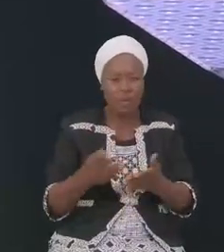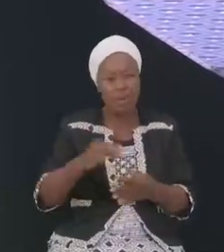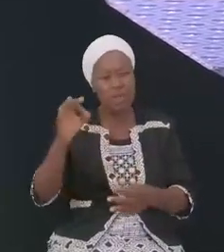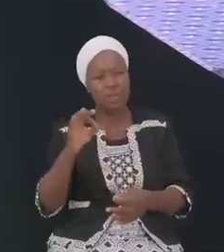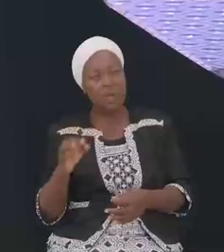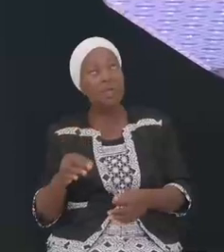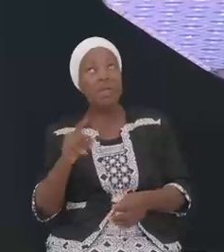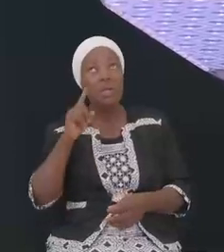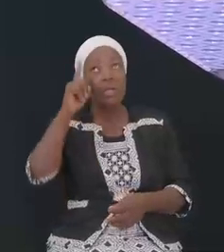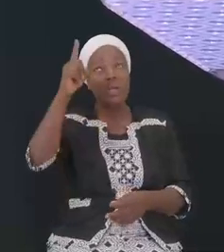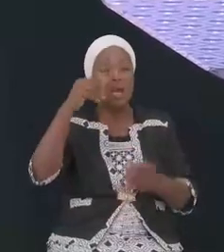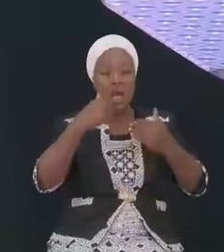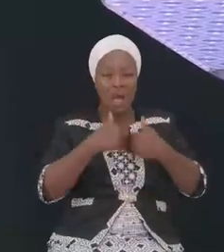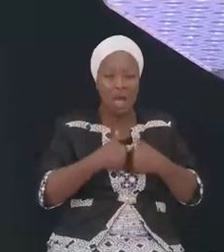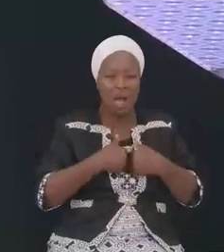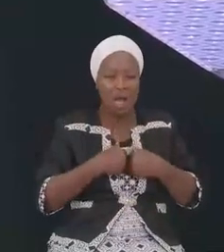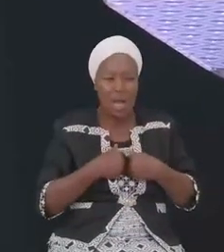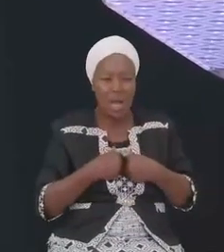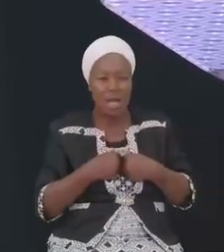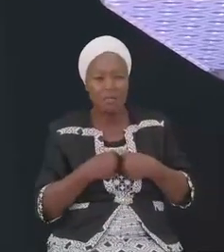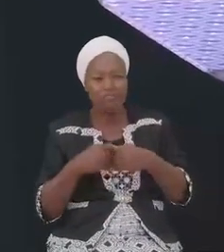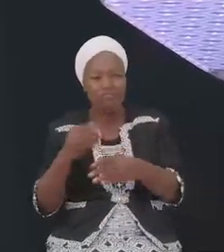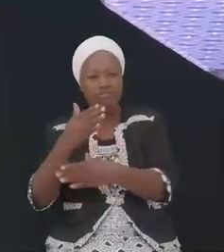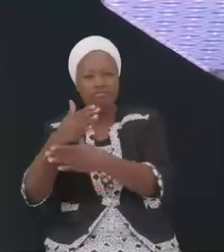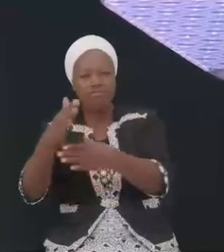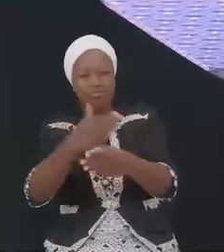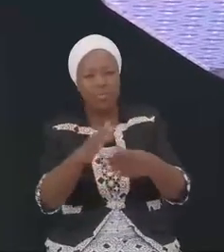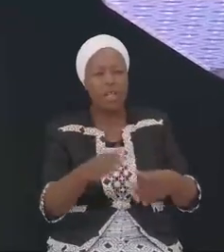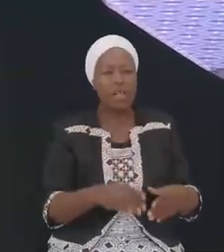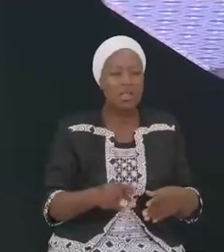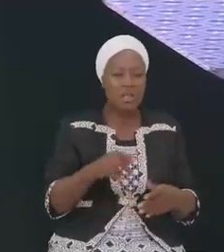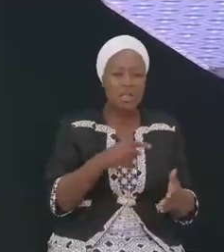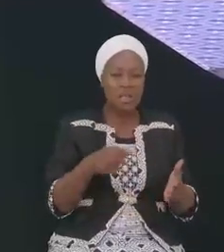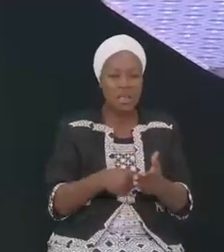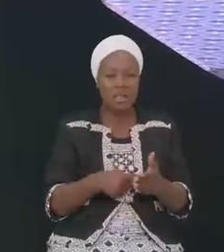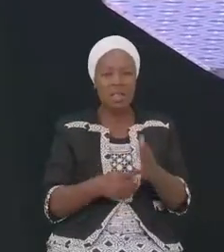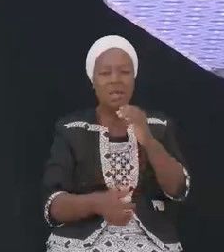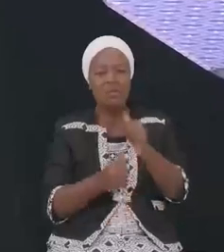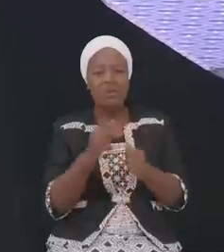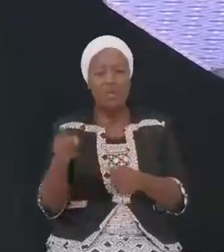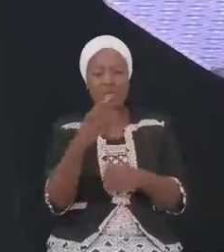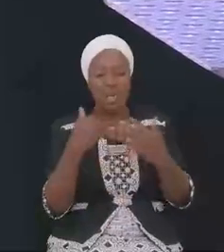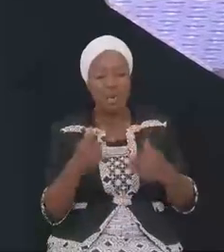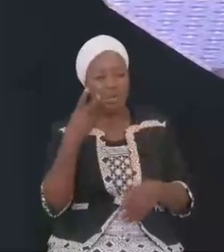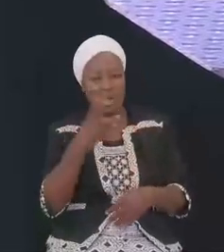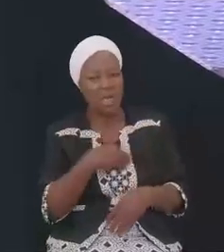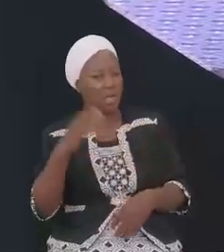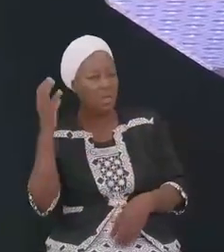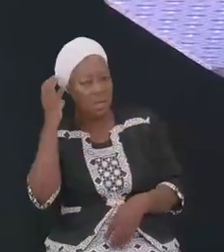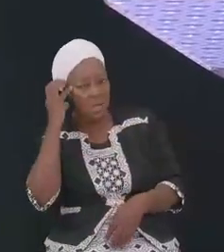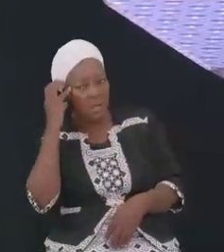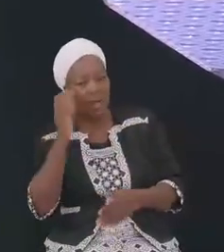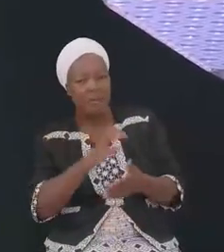Lui, il a reçu du Père le Saint-Esprit qui avait été promis et il l'a répandu comme vous le voyez et